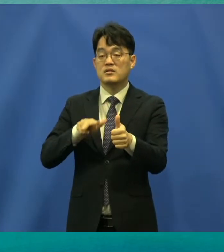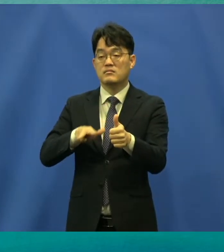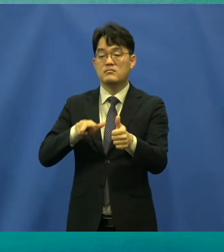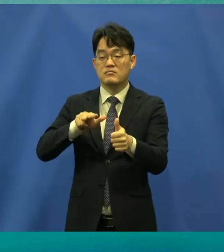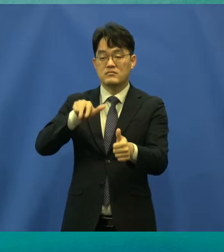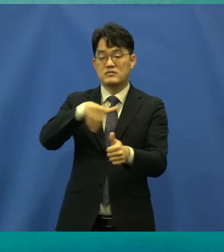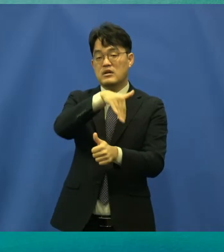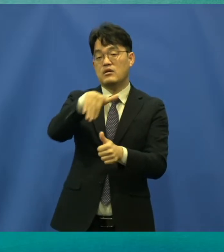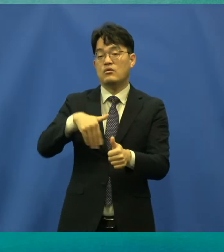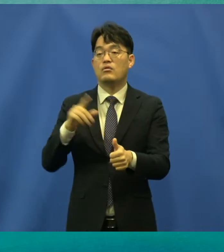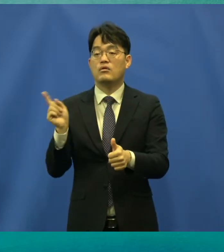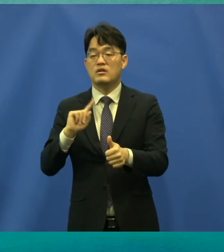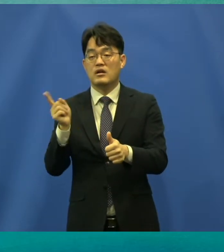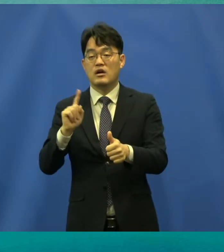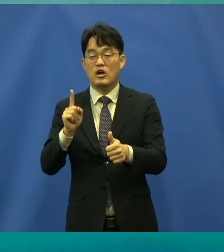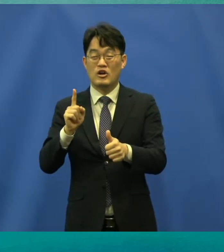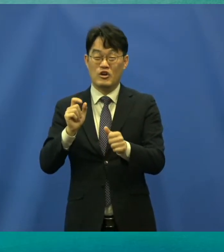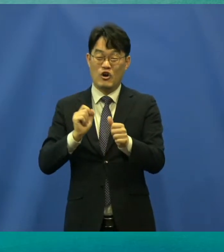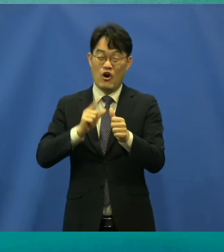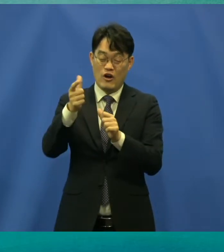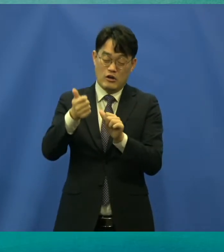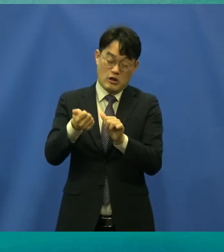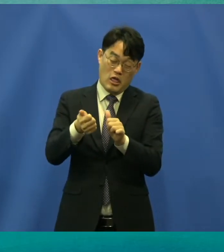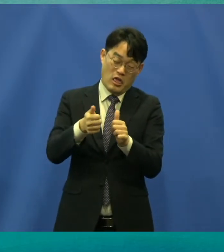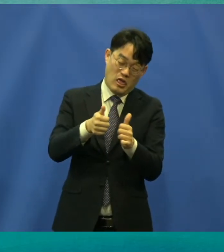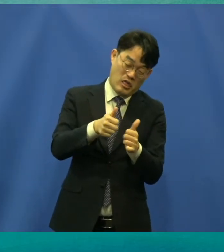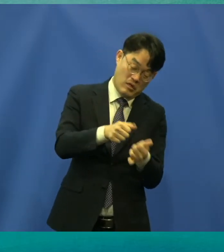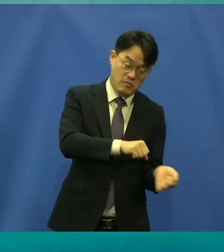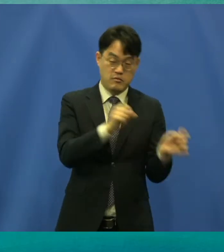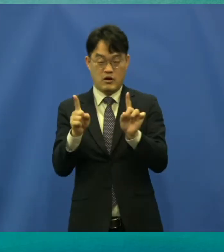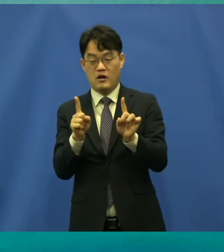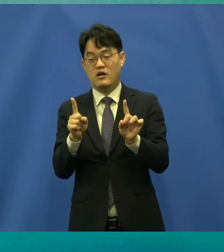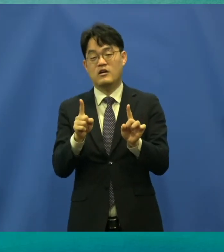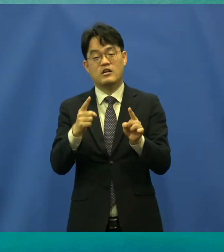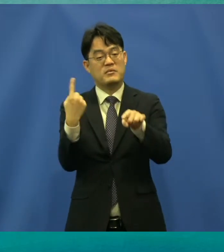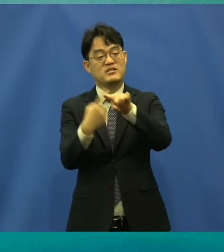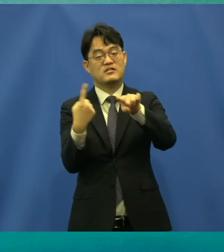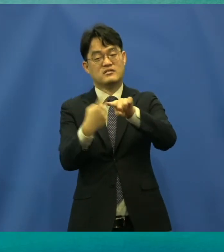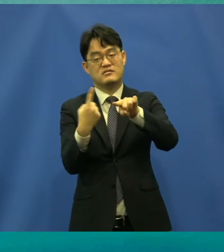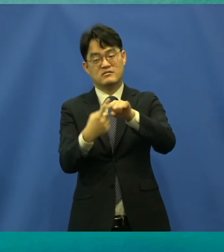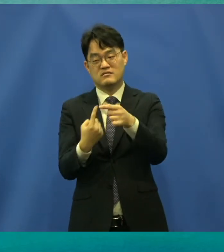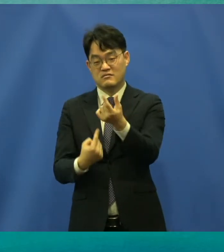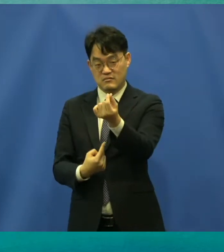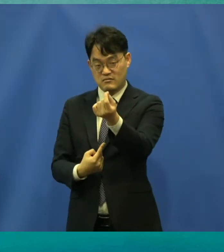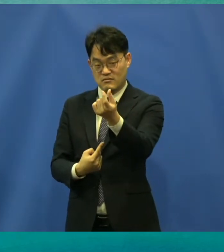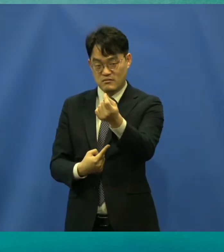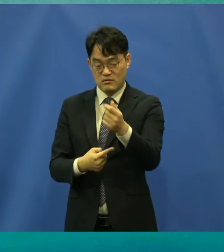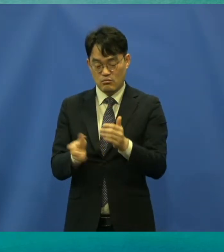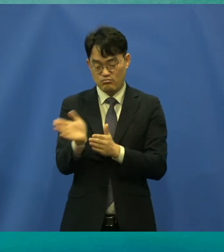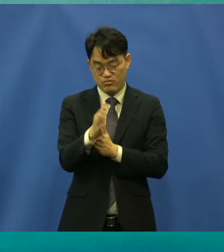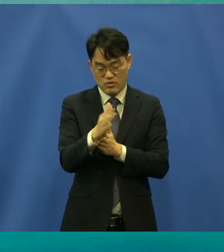아마 물고기 뱃속에서 요나는 내내 뭘 생각했겠습니까? 죽음을 생각했을 것입니다.